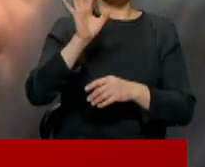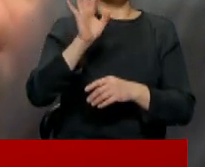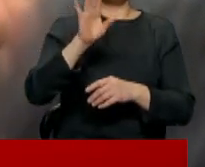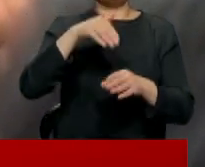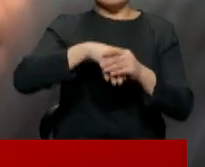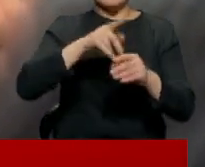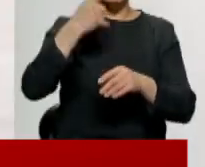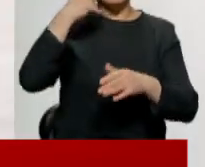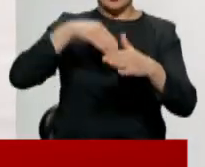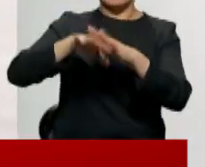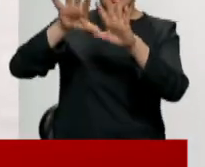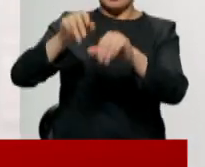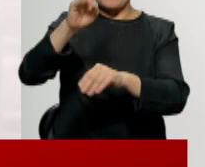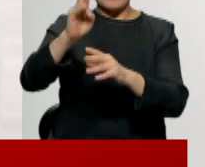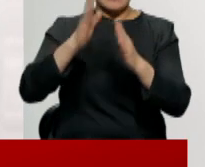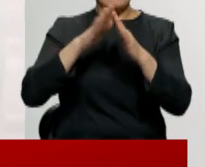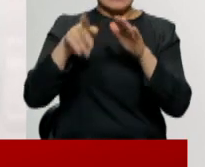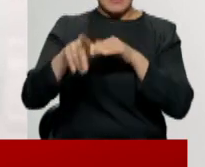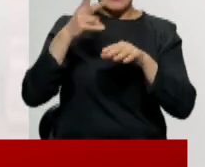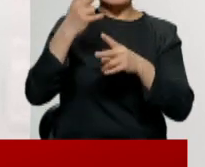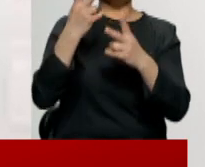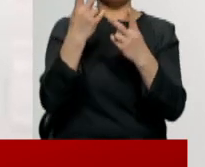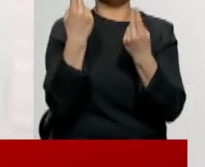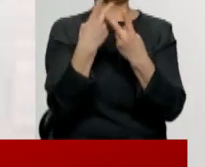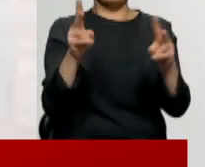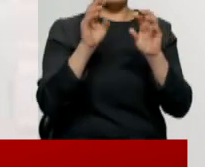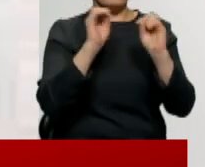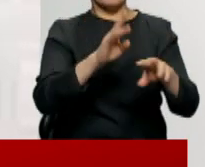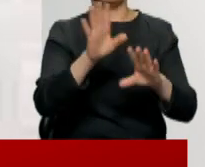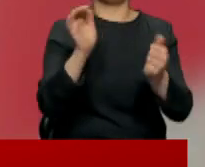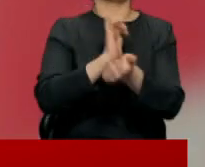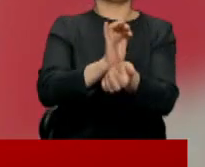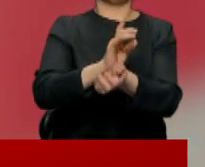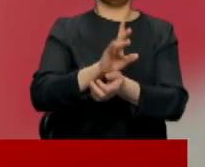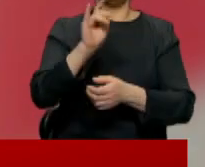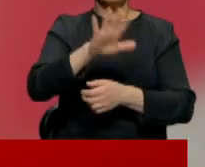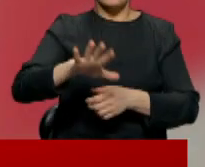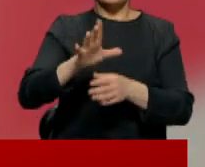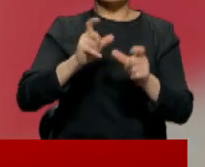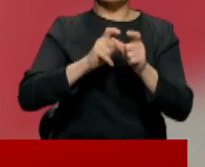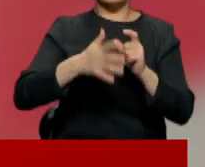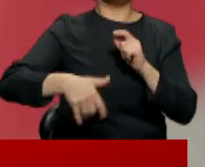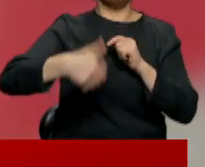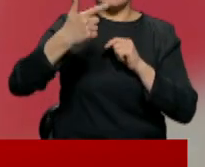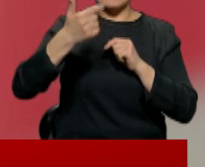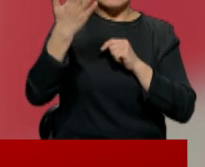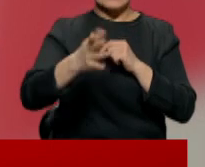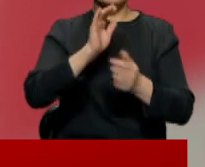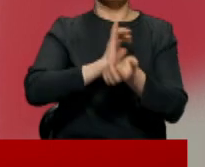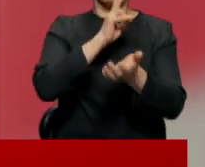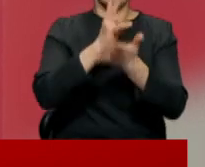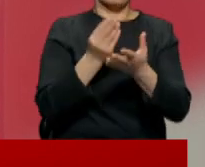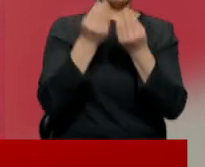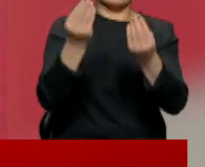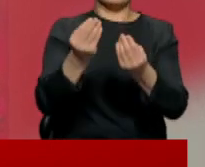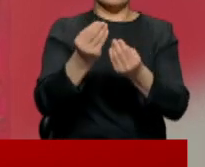Kılavuz'un evinde gözaltına alınıp iki kez serbest bırakılan Tolga Han Demirbaş tutuklandı. Ülke Ocakları Genel Başkan Yardımcısı Emre Yüksel hakkında da tutuklama kararı